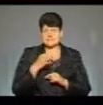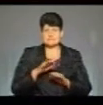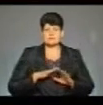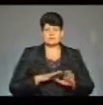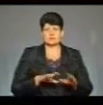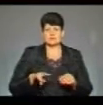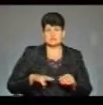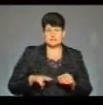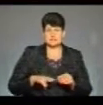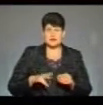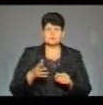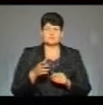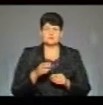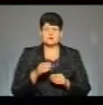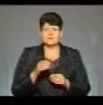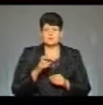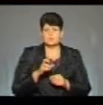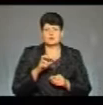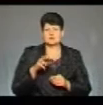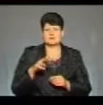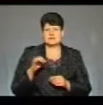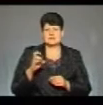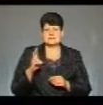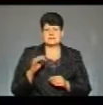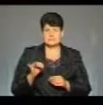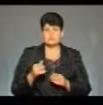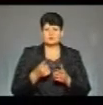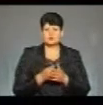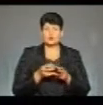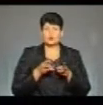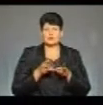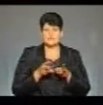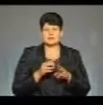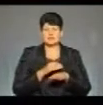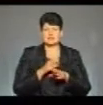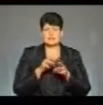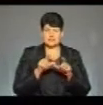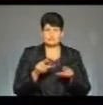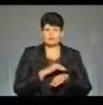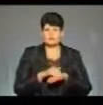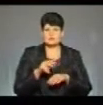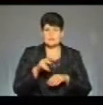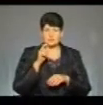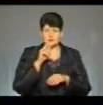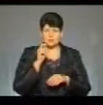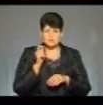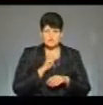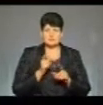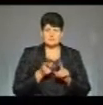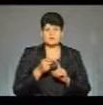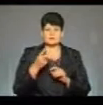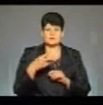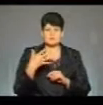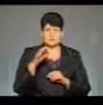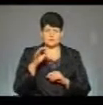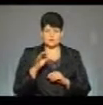директора Тернопільміськтеплокомуненерго Богдан Миськів. До котельні на вулиці Лесі Українки під'єднано 25% споживачів від